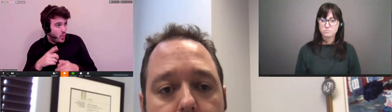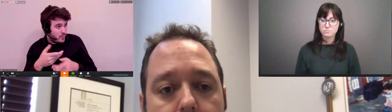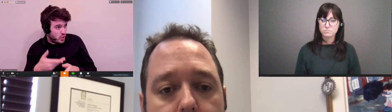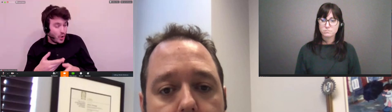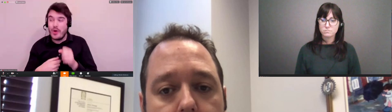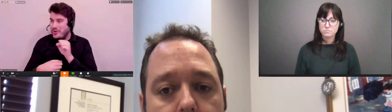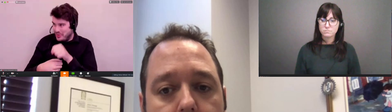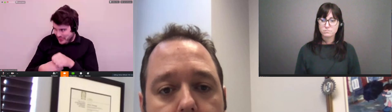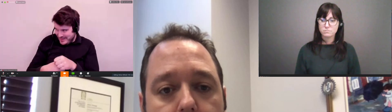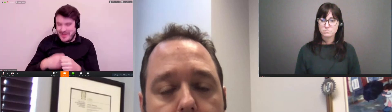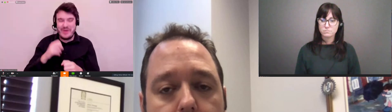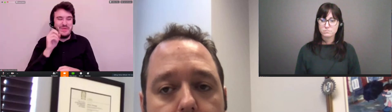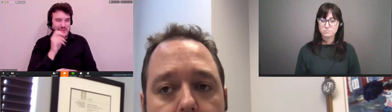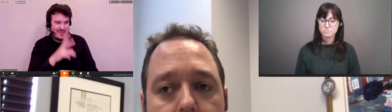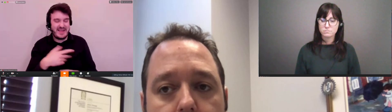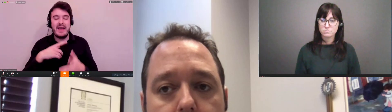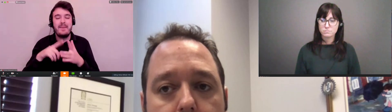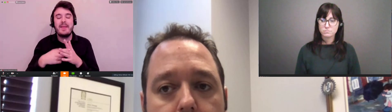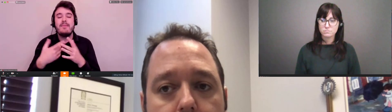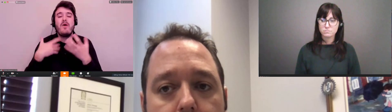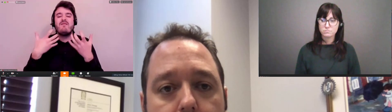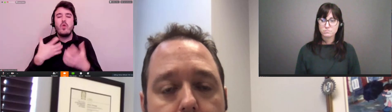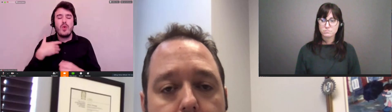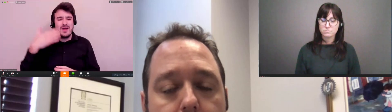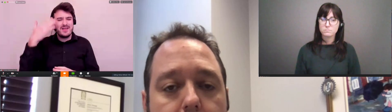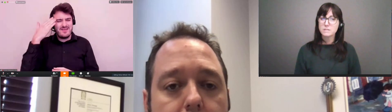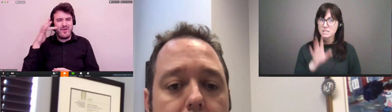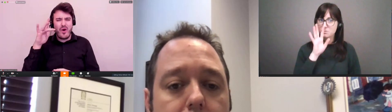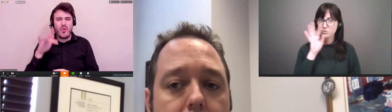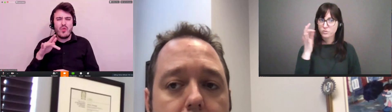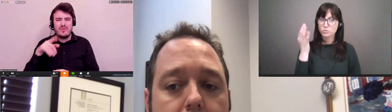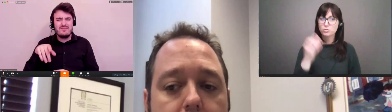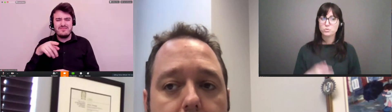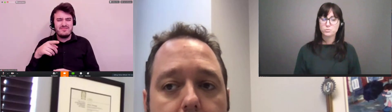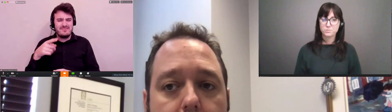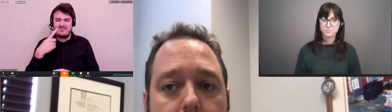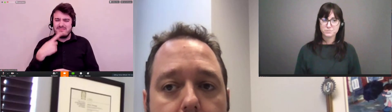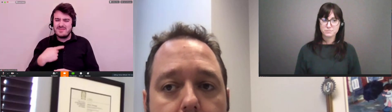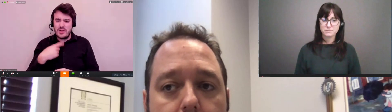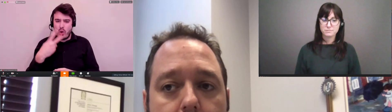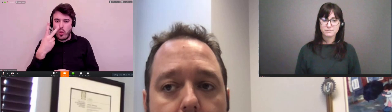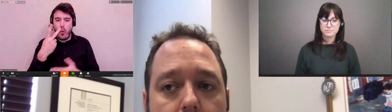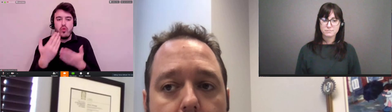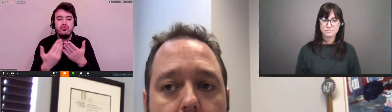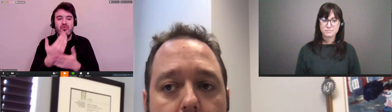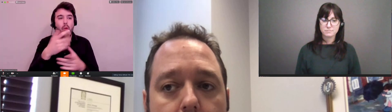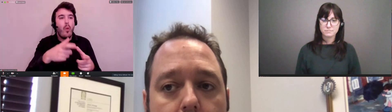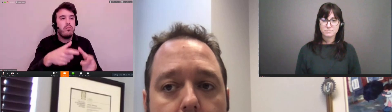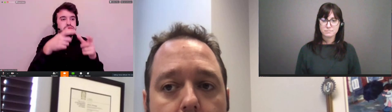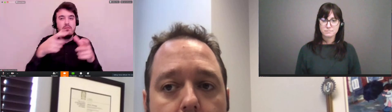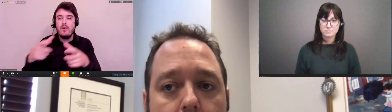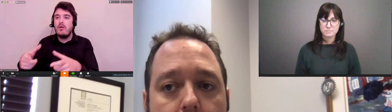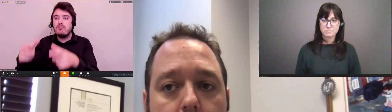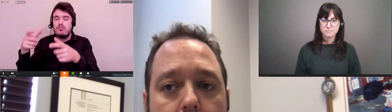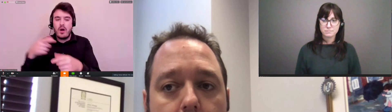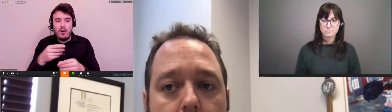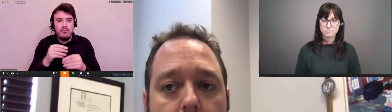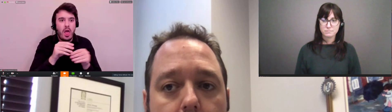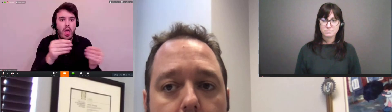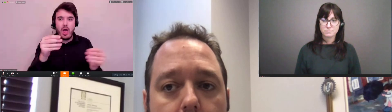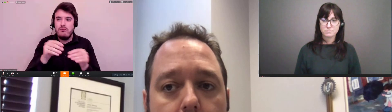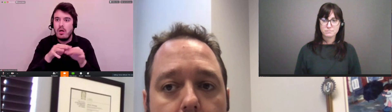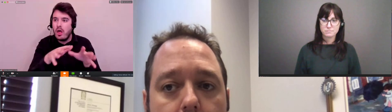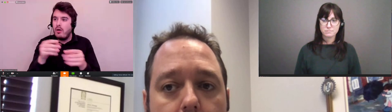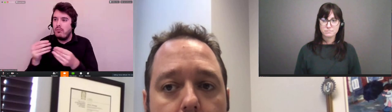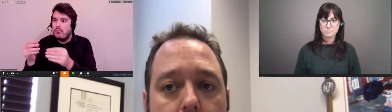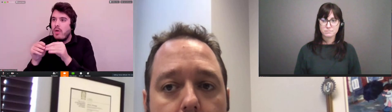Oui. Oui, OK. Ce que je voulais savoir, c'est qu'il y a 2 nouveaux établissements qui sont touchés par des éclosions. Je veux juste savoir c'est lesquels